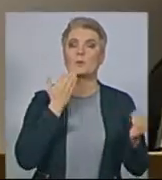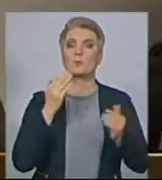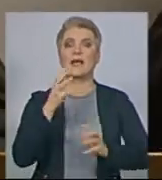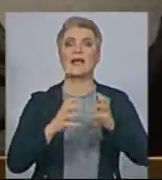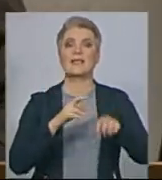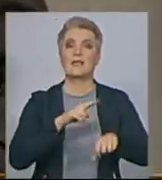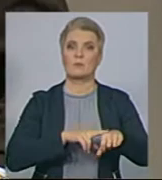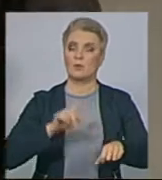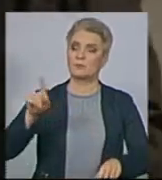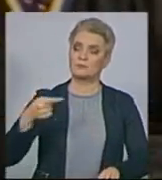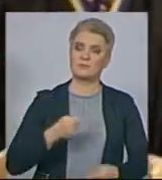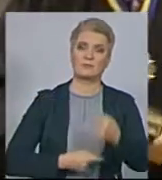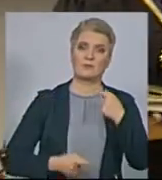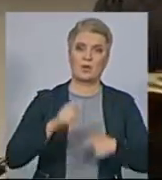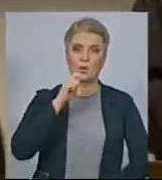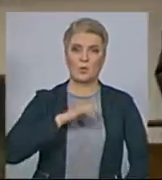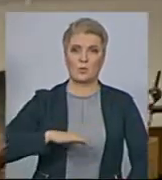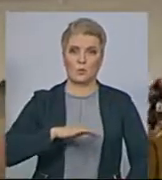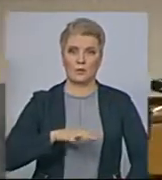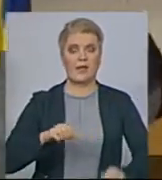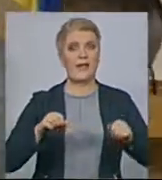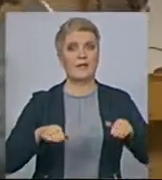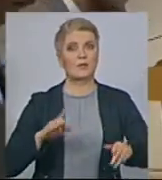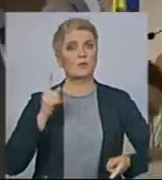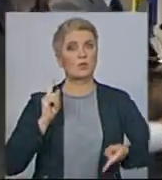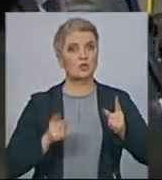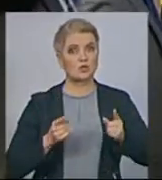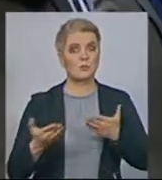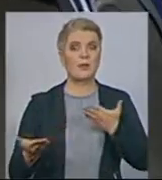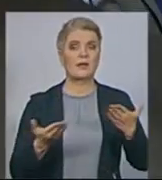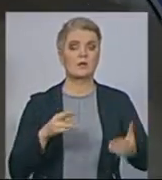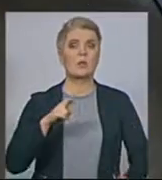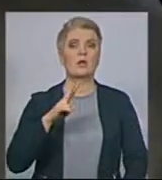Україні. Однак вирок набере чинності, якщо Янукович не оскаржуватиме його.